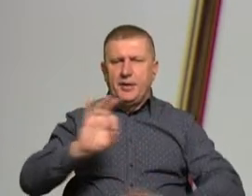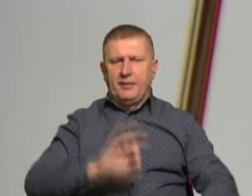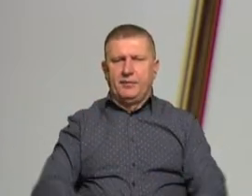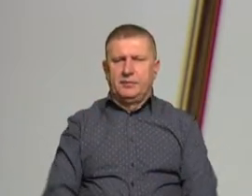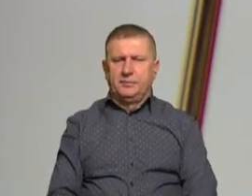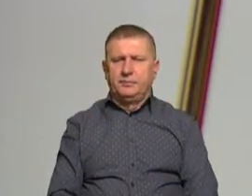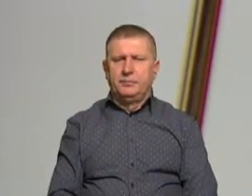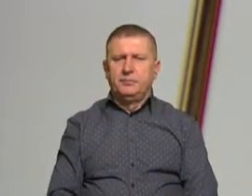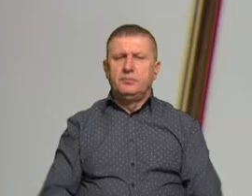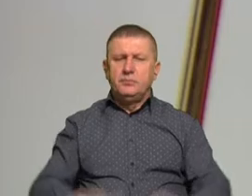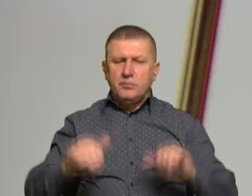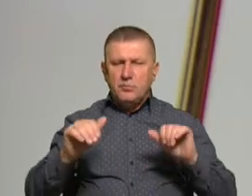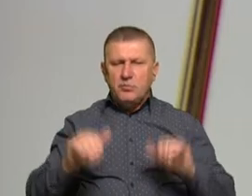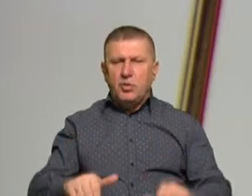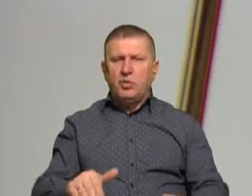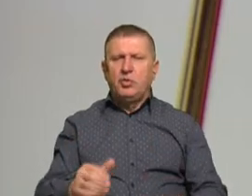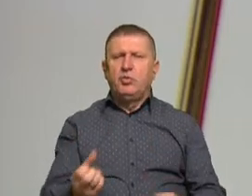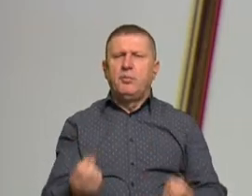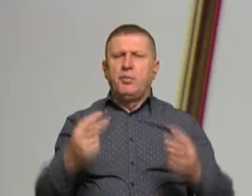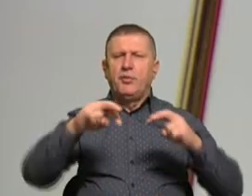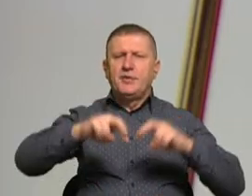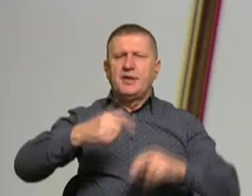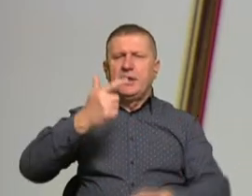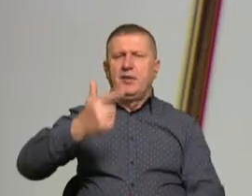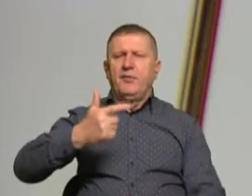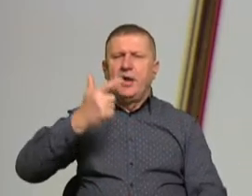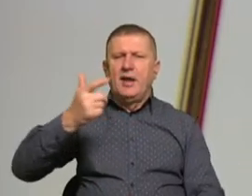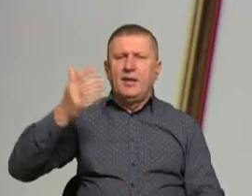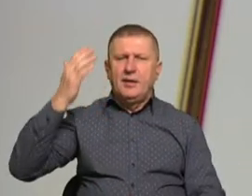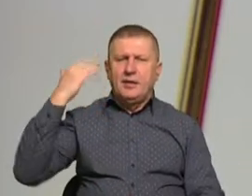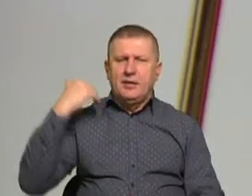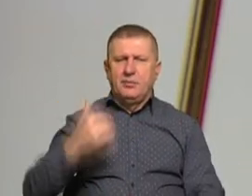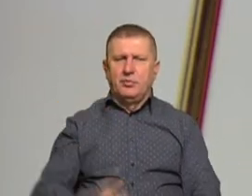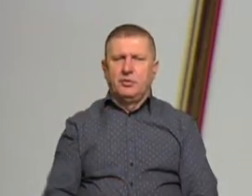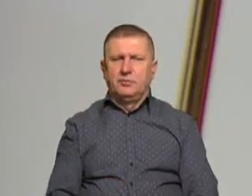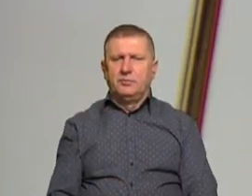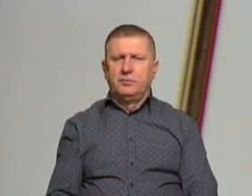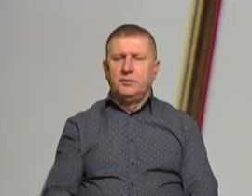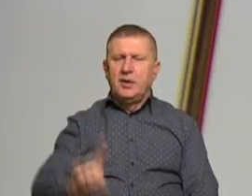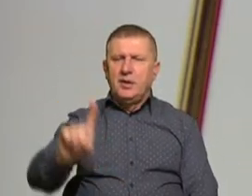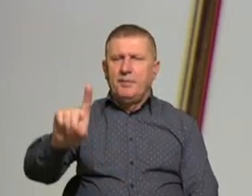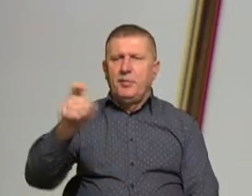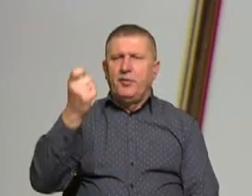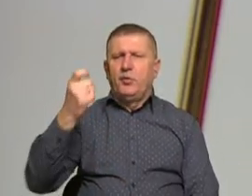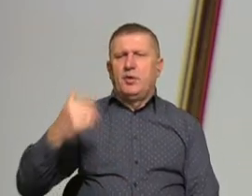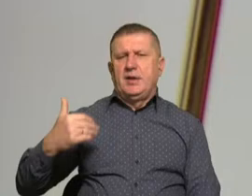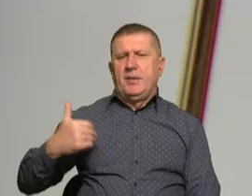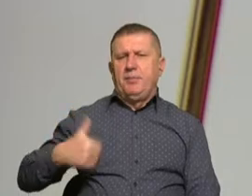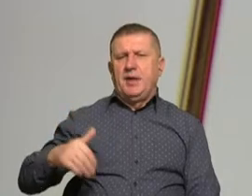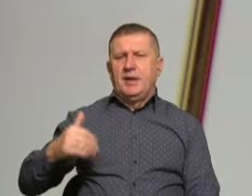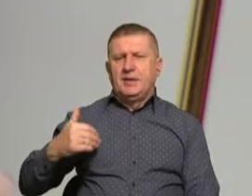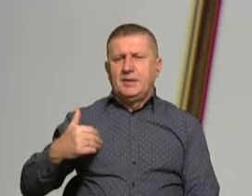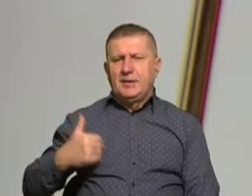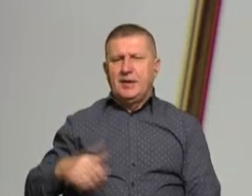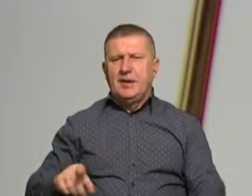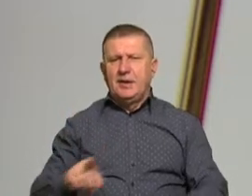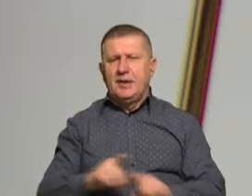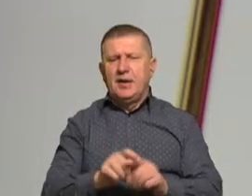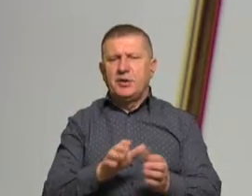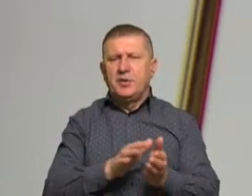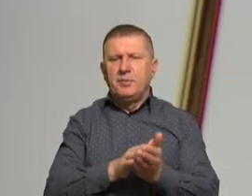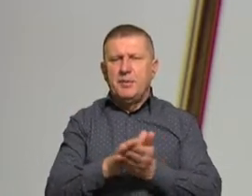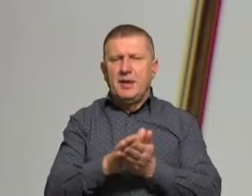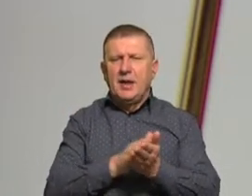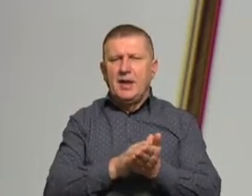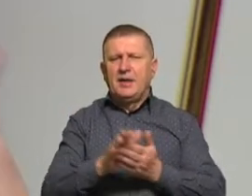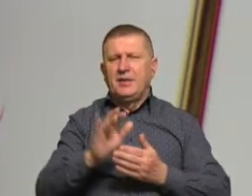Bielsku-Białej. Mogło powstać już prawie 2 lata temu. Mówimy także o powołaniu Bielskiej Meblarni, a także o